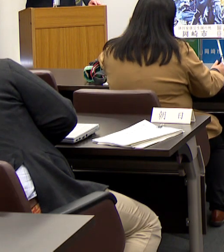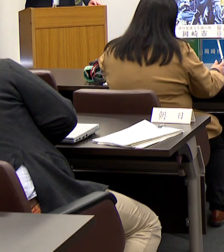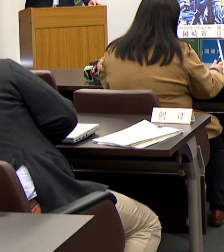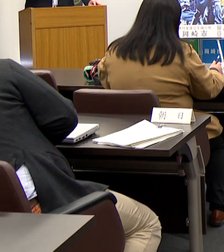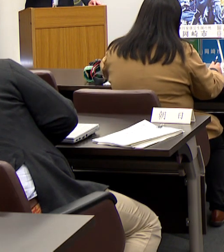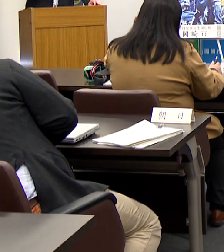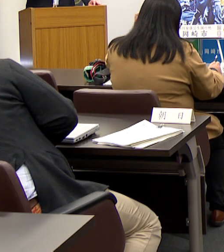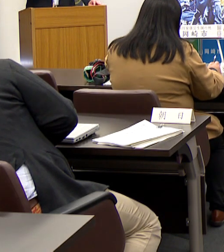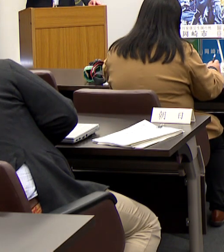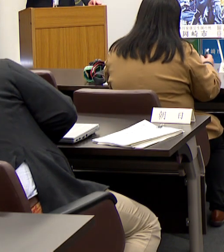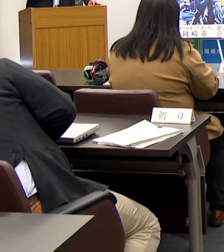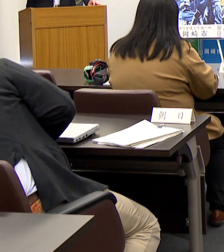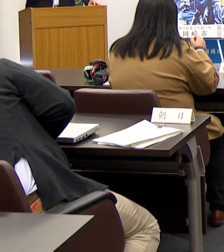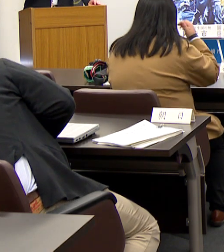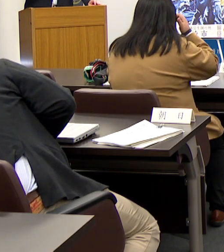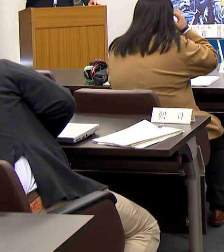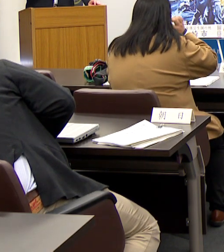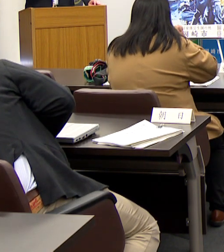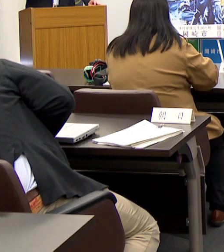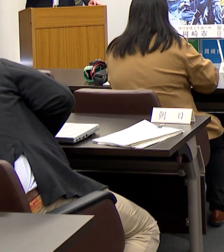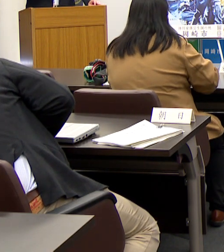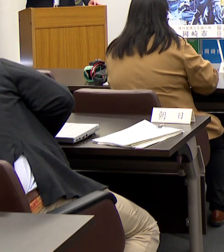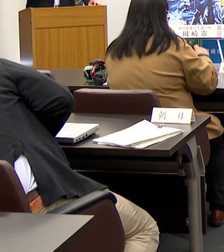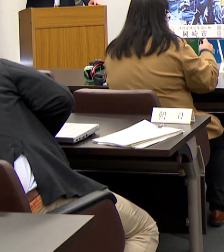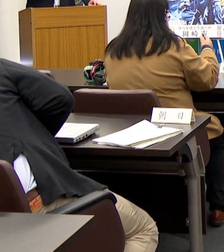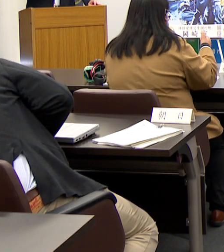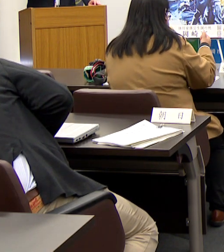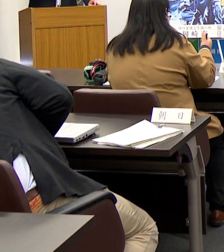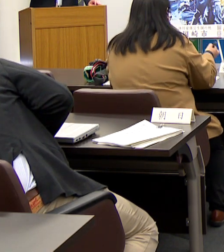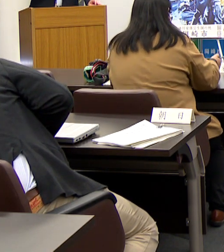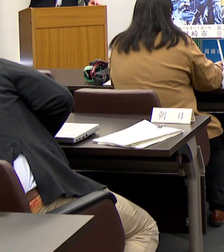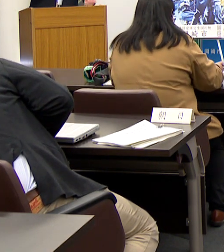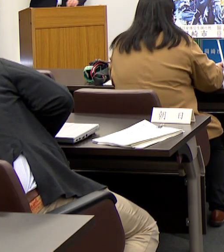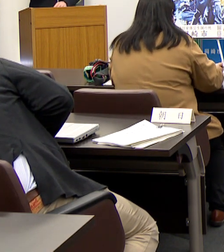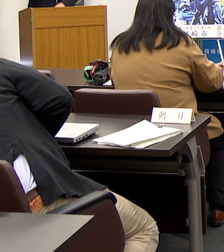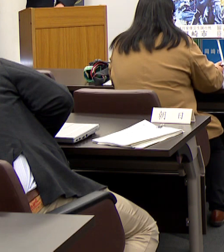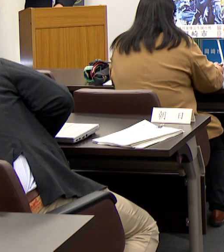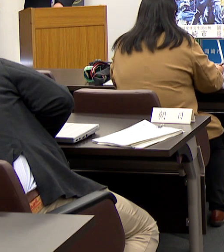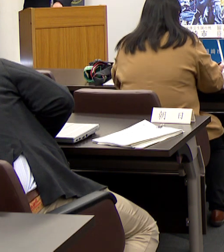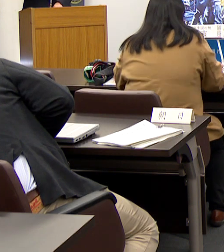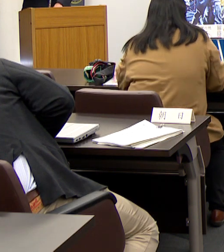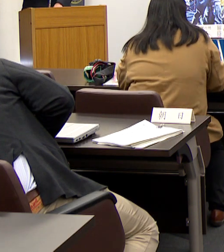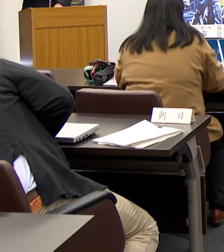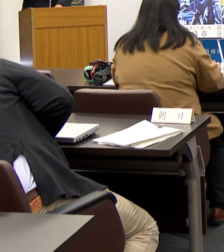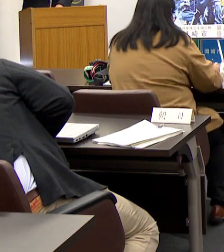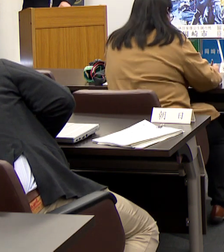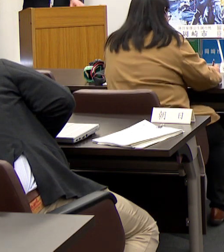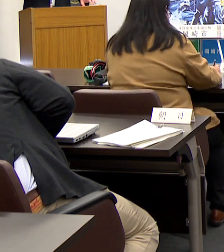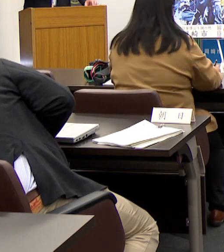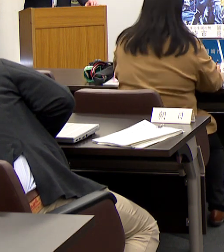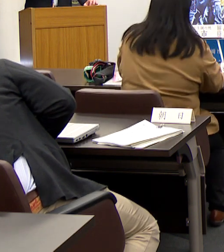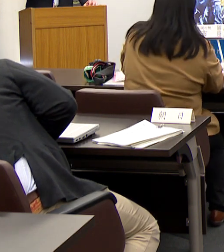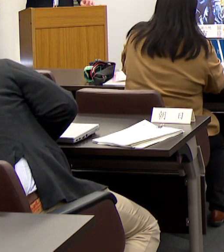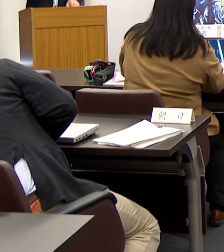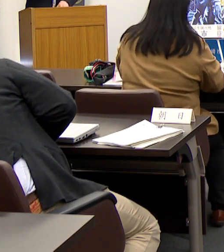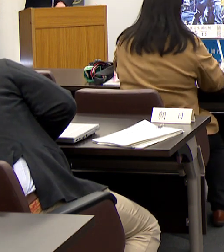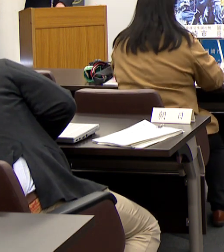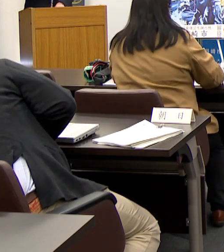はい、それでは定刻になりましたので、ただいまから市長定例会見を始めさせていただきます。会見時間は1時間を予定しております